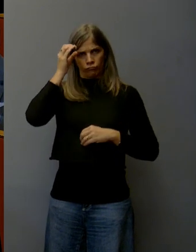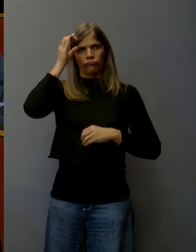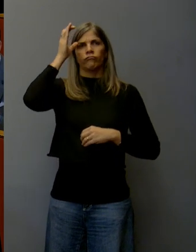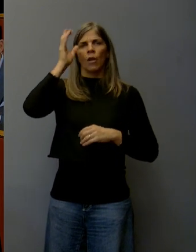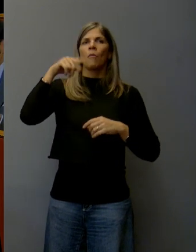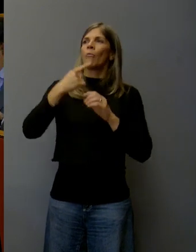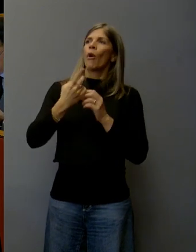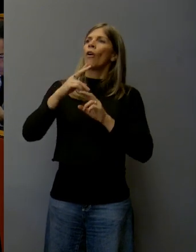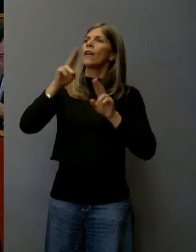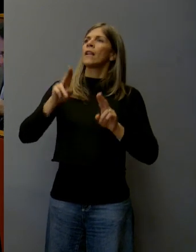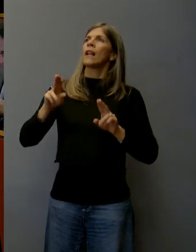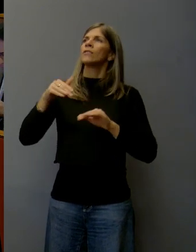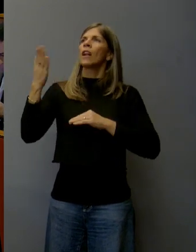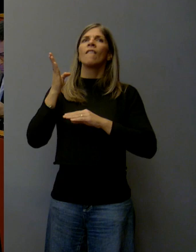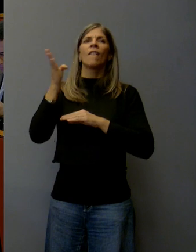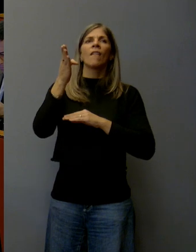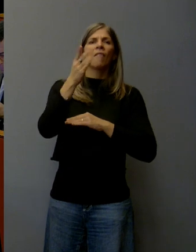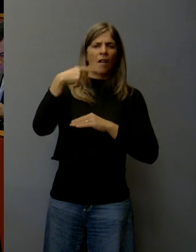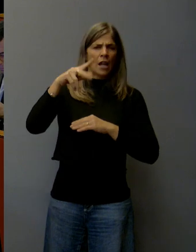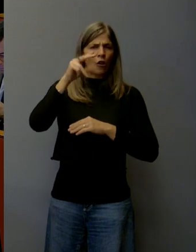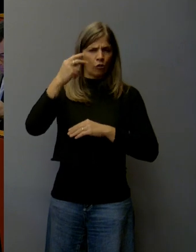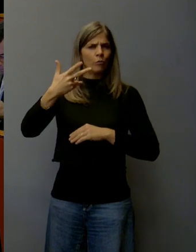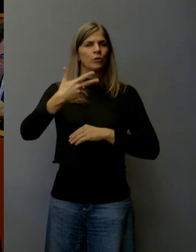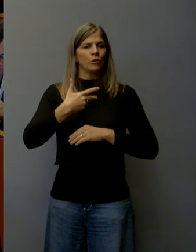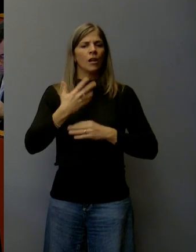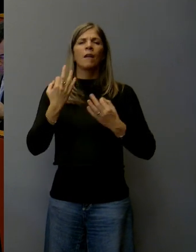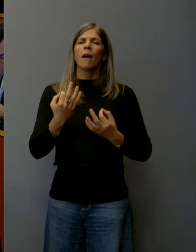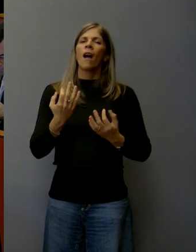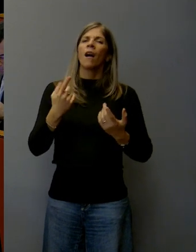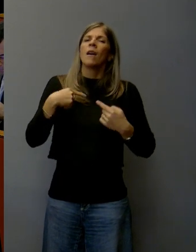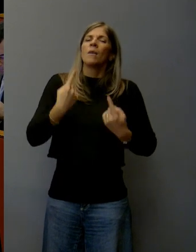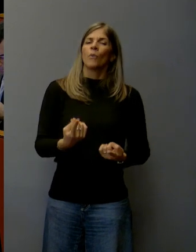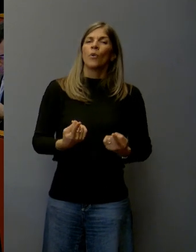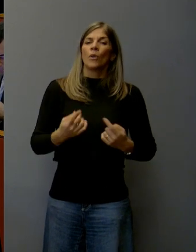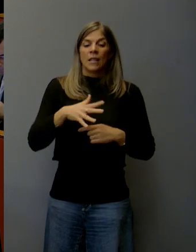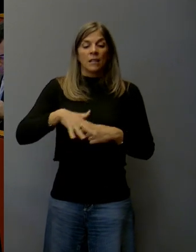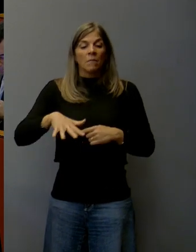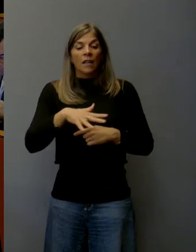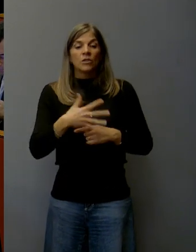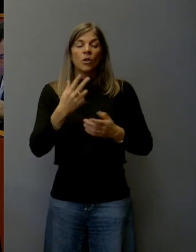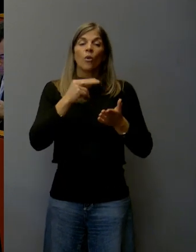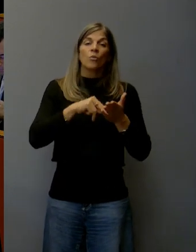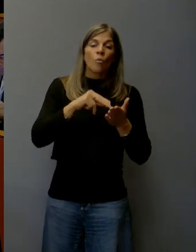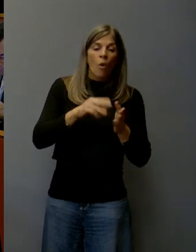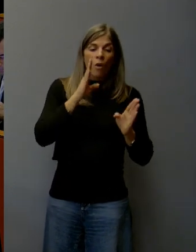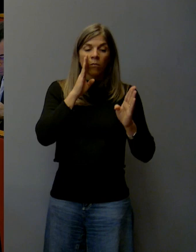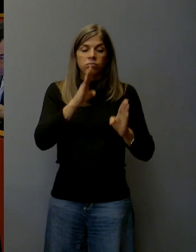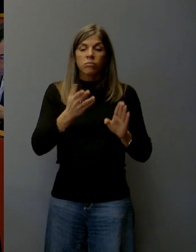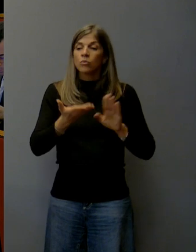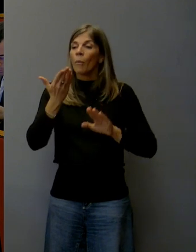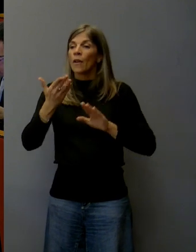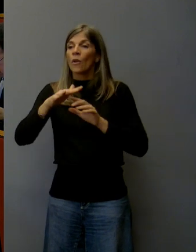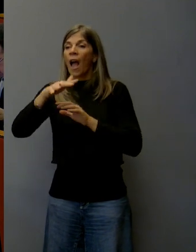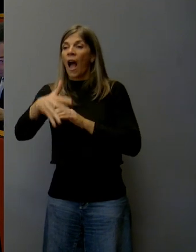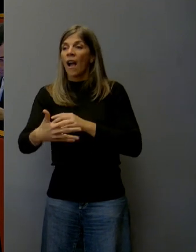non si dedica abbastanza spazio e ufficialità al discorso sulla scuola superiore per